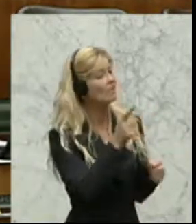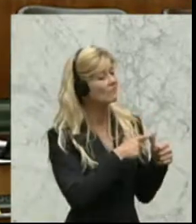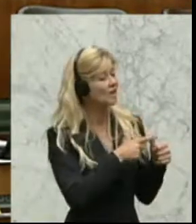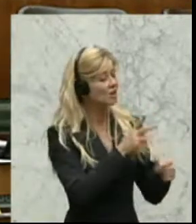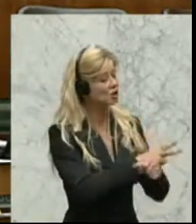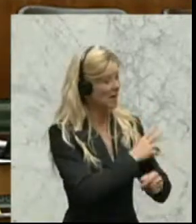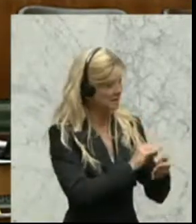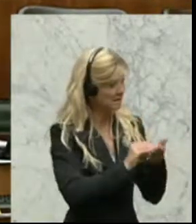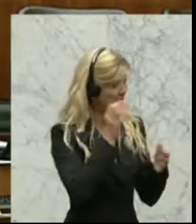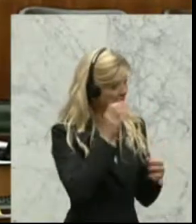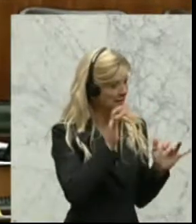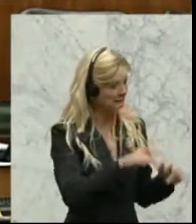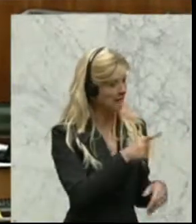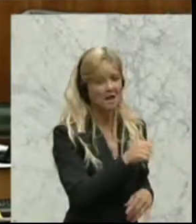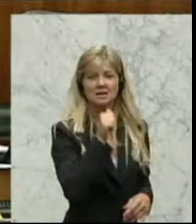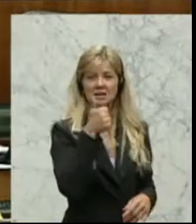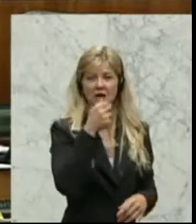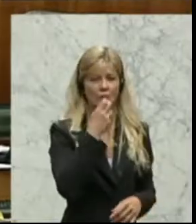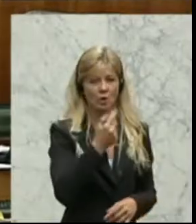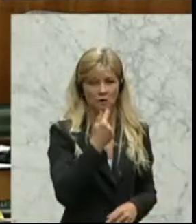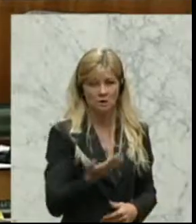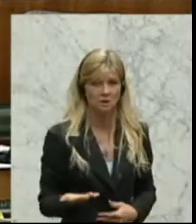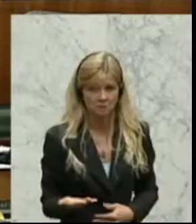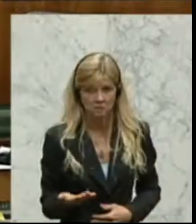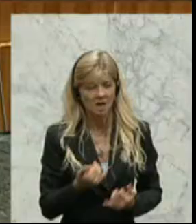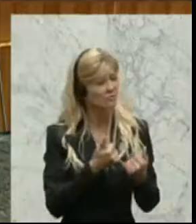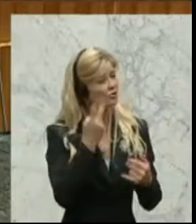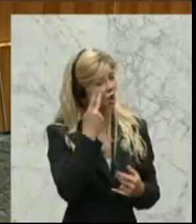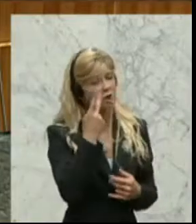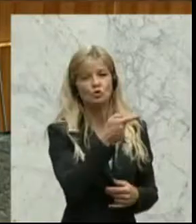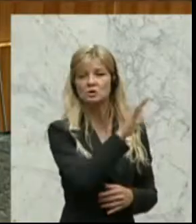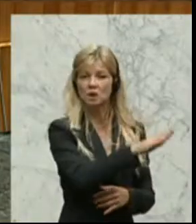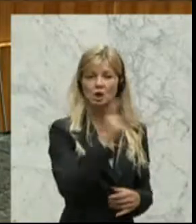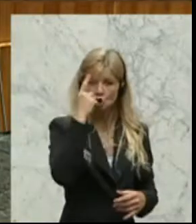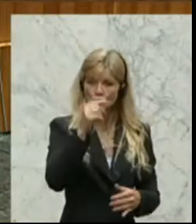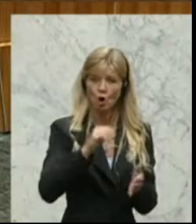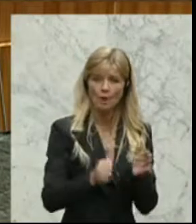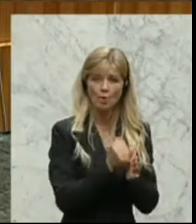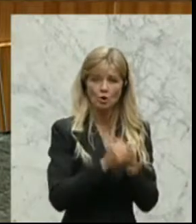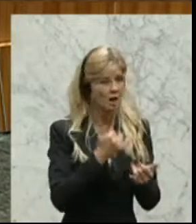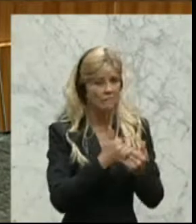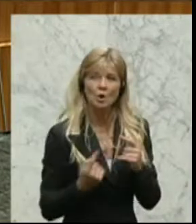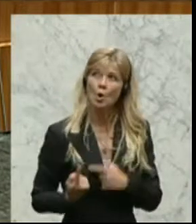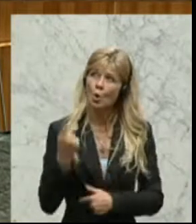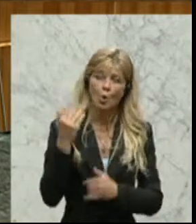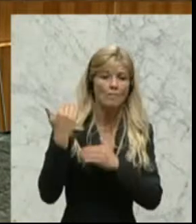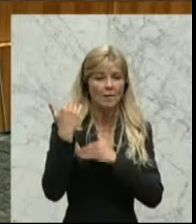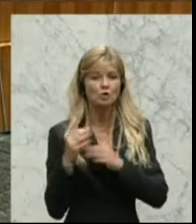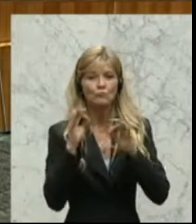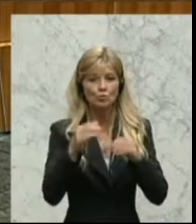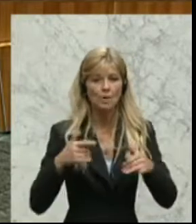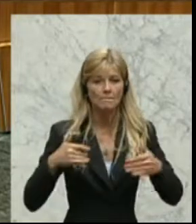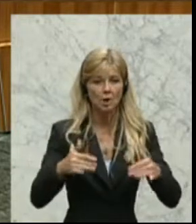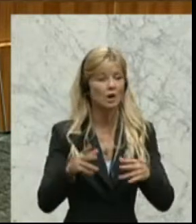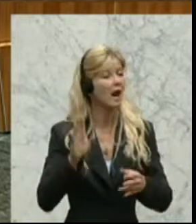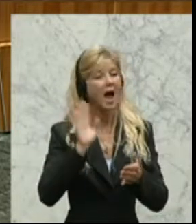mit keinem Wort erwähnt, wie ihr Steuermodell ausschauen soll, wie hoch die Belastung der Millionäre ist, ab wann das greift, ob